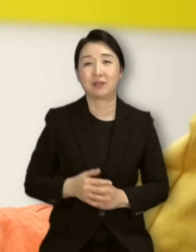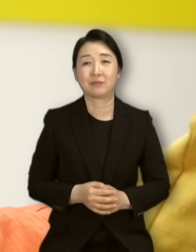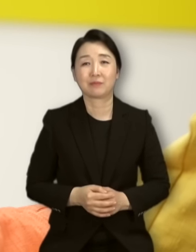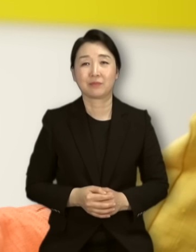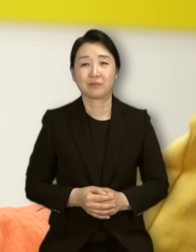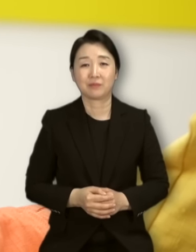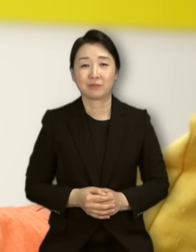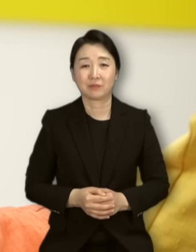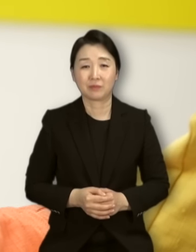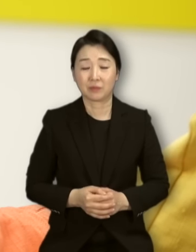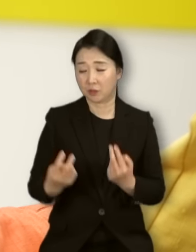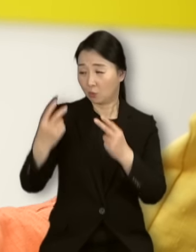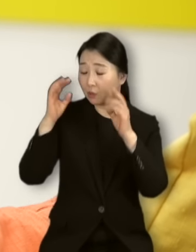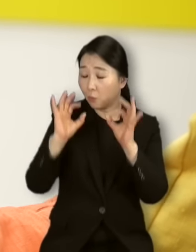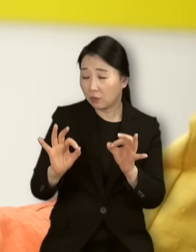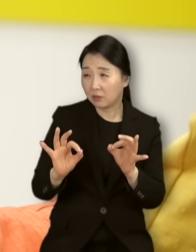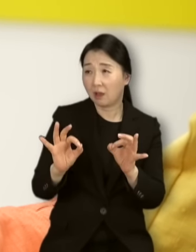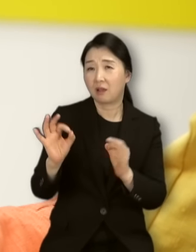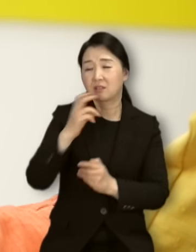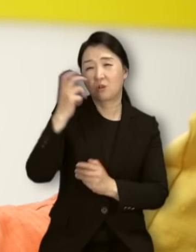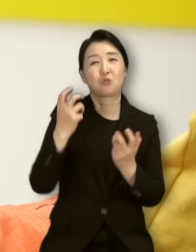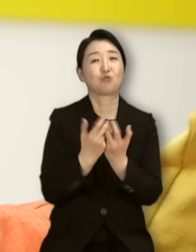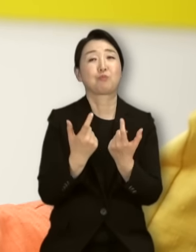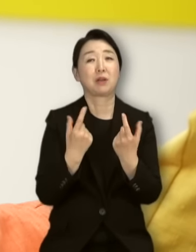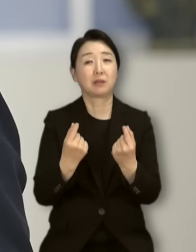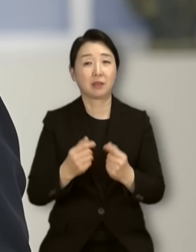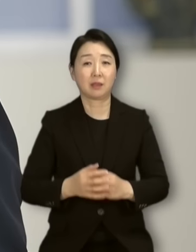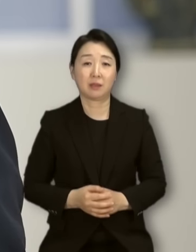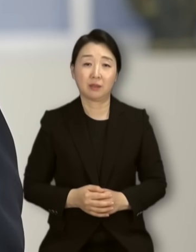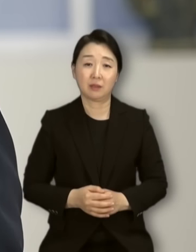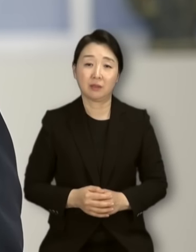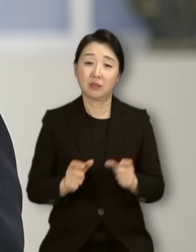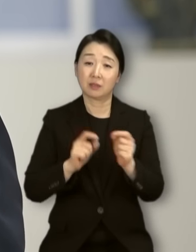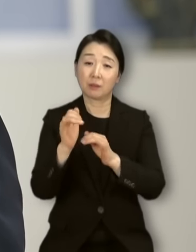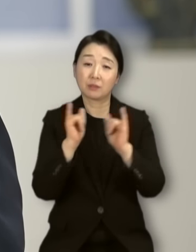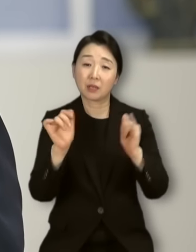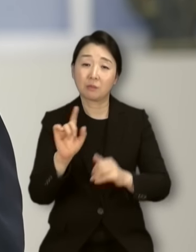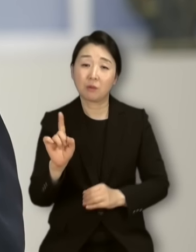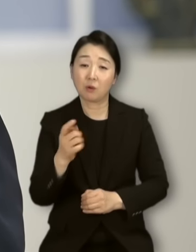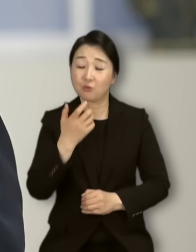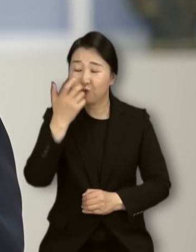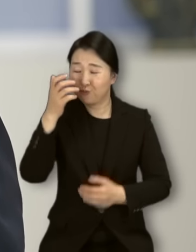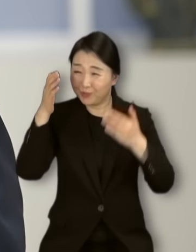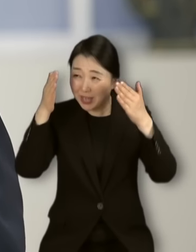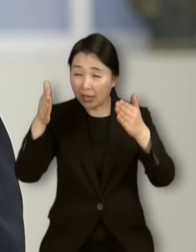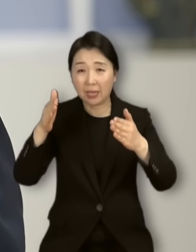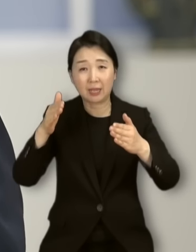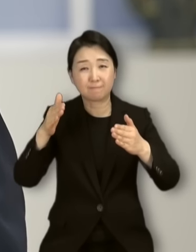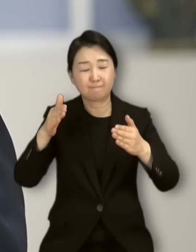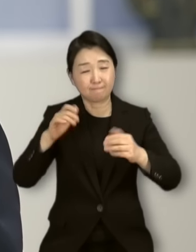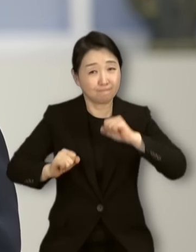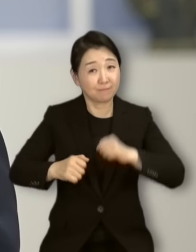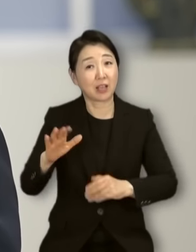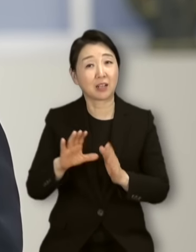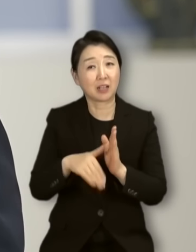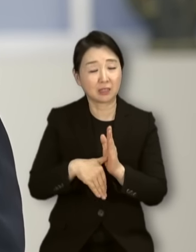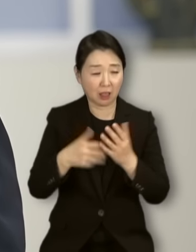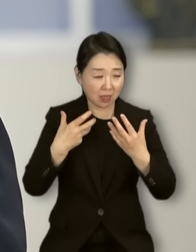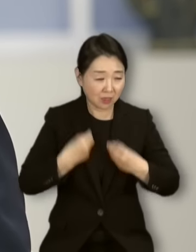모를 때였는데 돌이켜 보면 그게 성령 충만이 있던 거 같아요 많은 분들이 이렇게 꿈을 향해서 달려갈